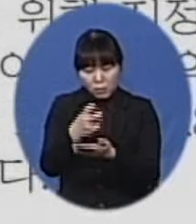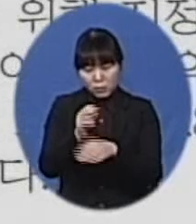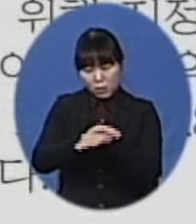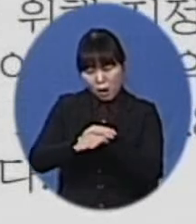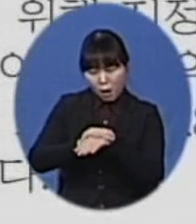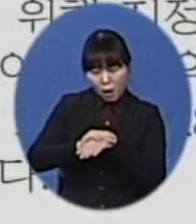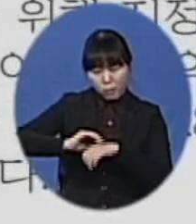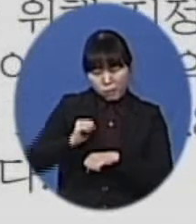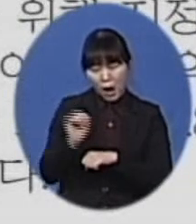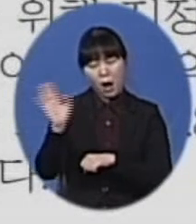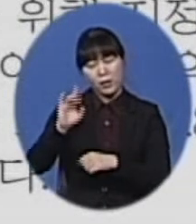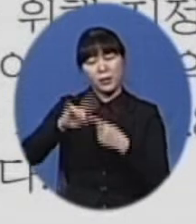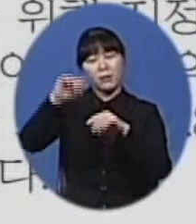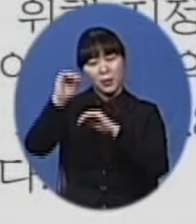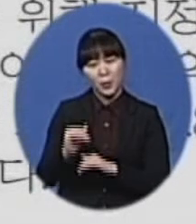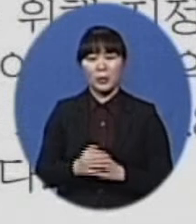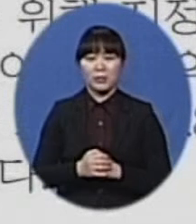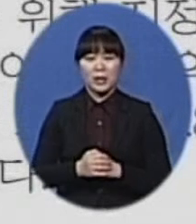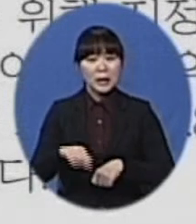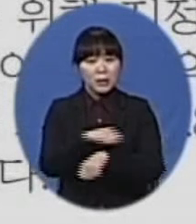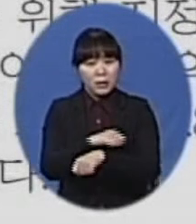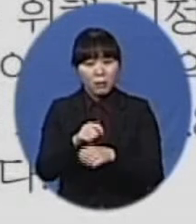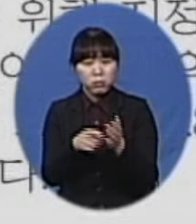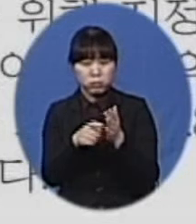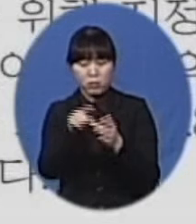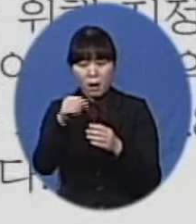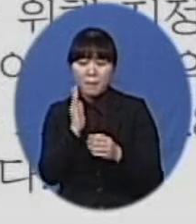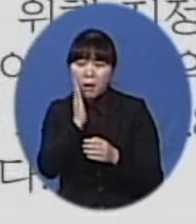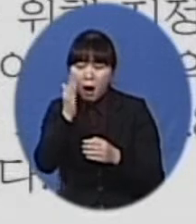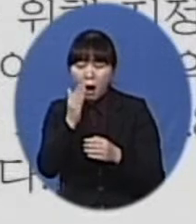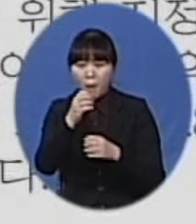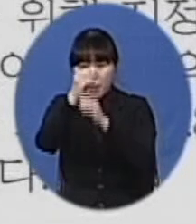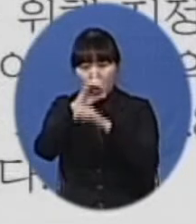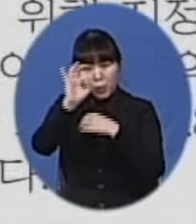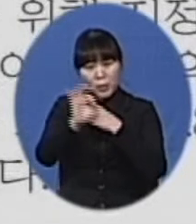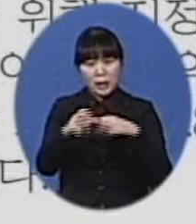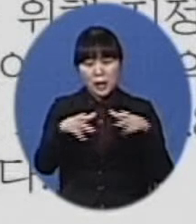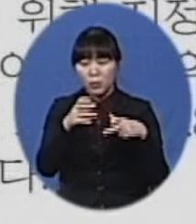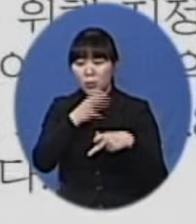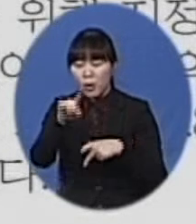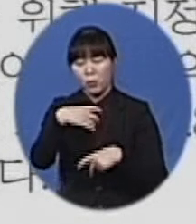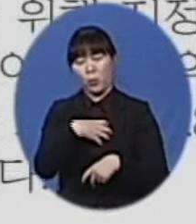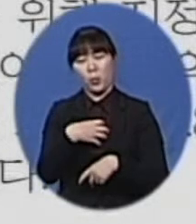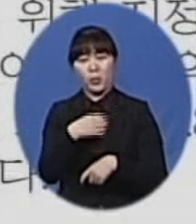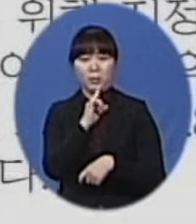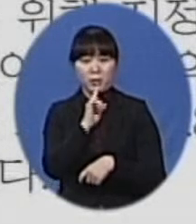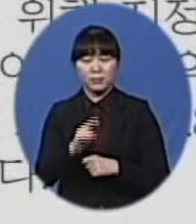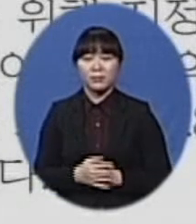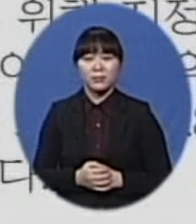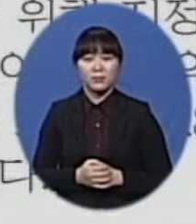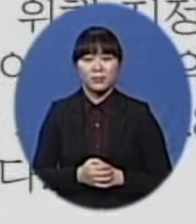제대로 적용되지 않고 있다는 내용인데요. 특히 촉박한 녹색 신호는 장애인과 노인 등에게 위협을 주고 있다는